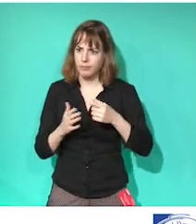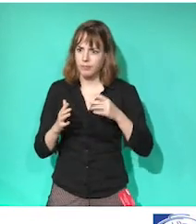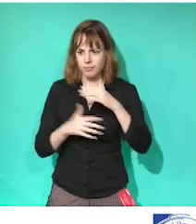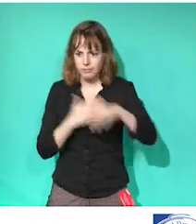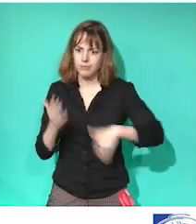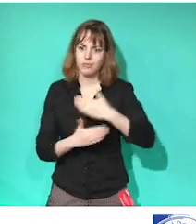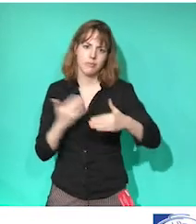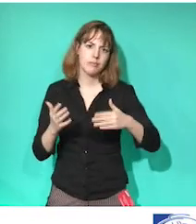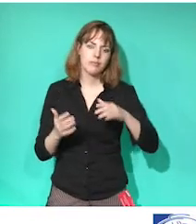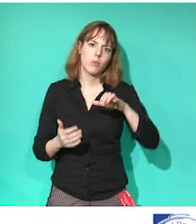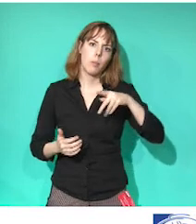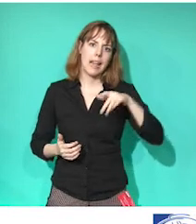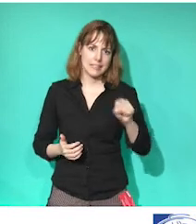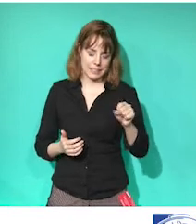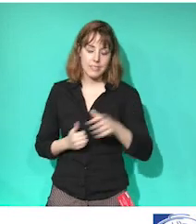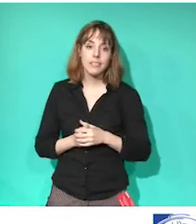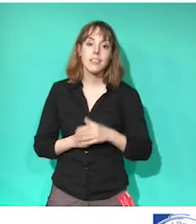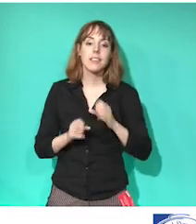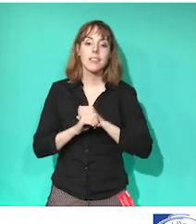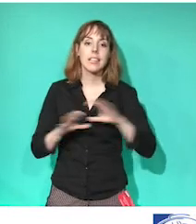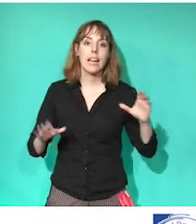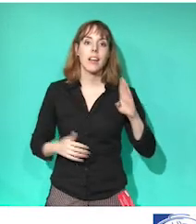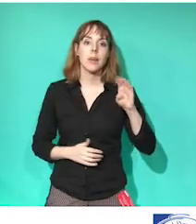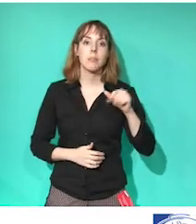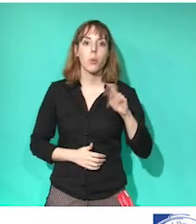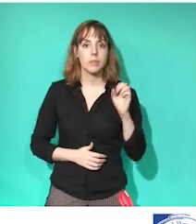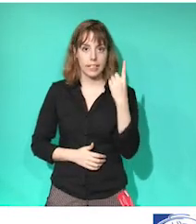société, Claire Ponté.